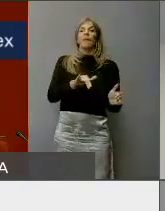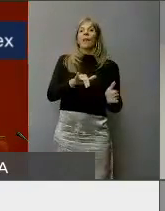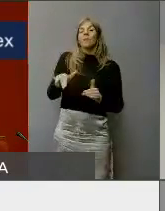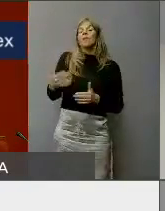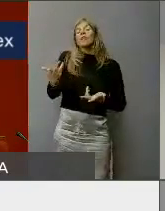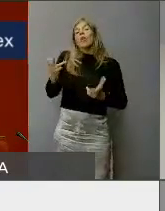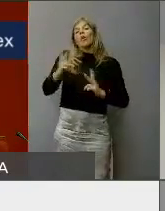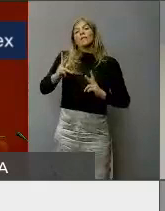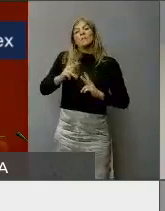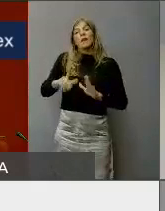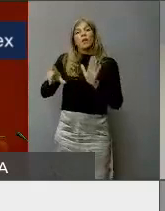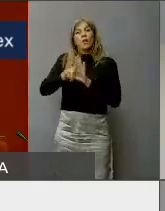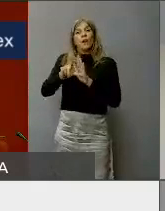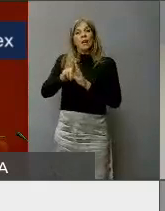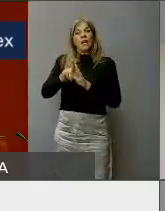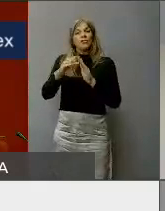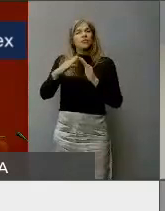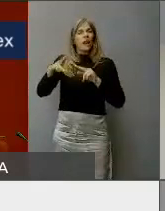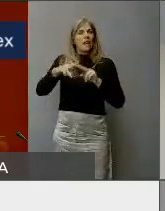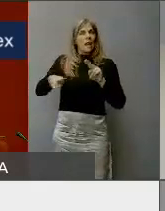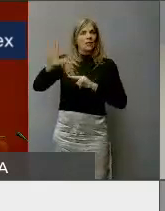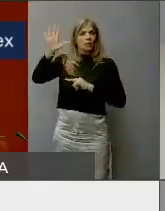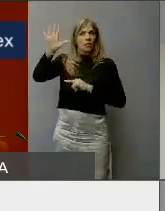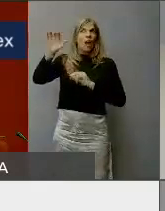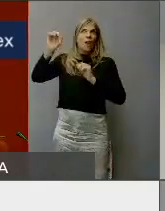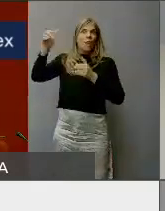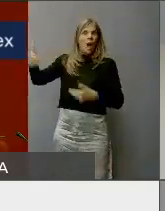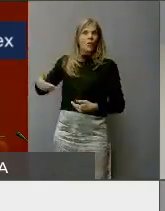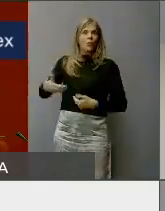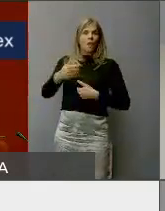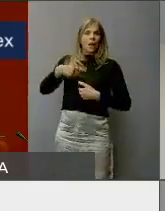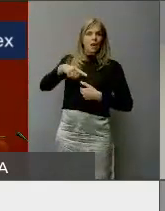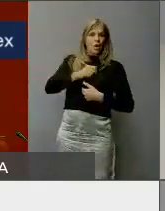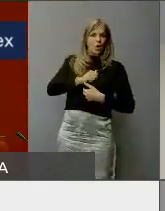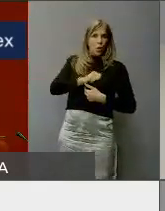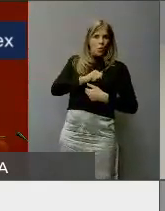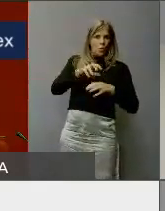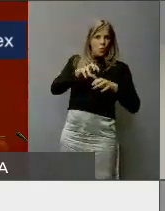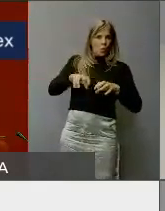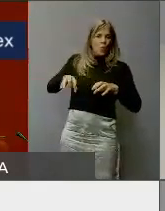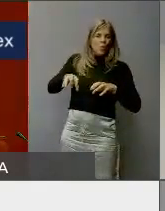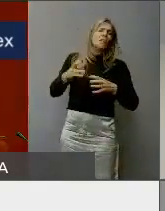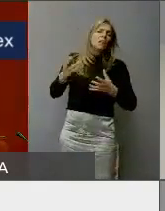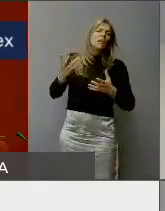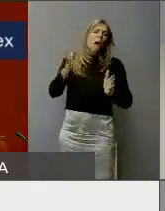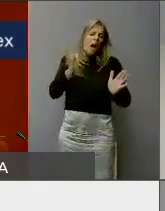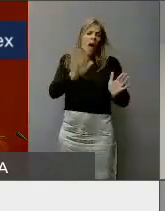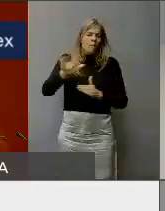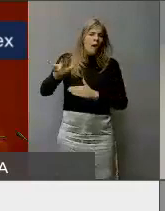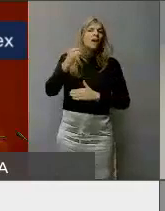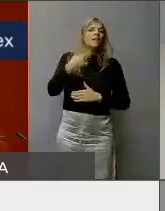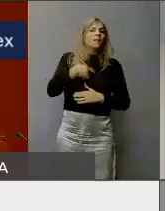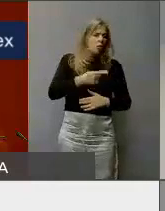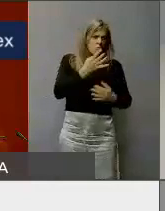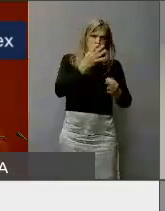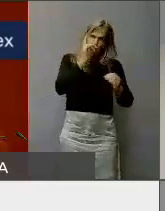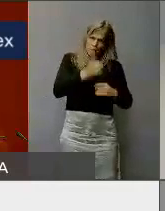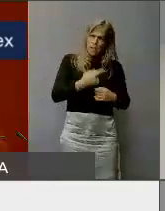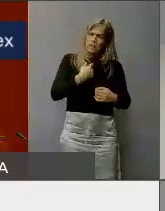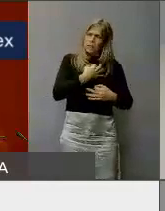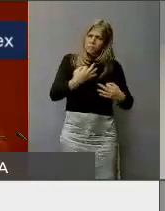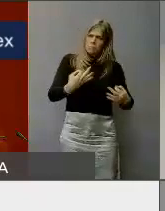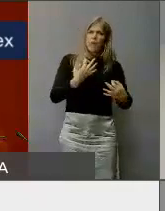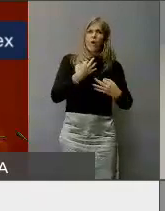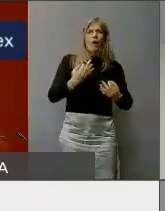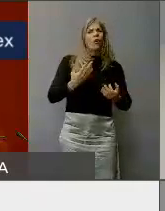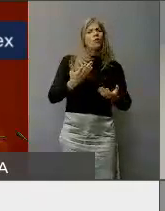legislazione nazionale venga in questo caso in aiuto ai comuni assolutamente sì e dobbiamo predisporre un'ordinanza anche per cornigliano proprio per